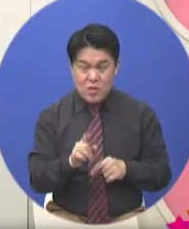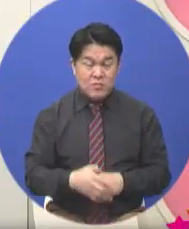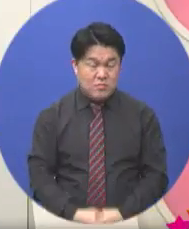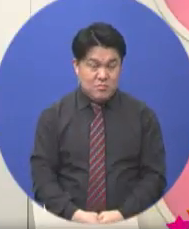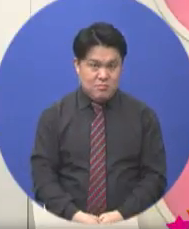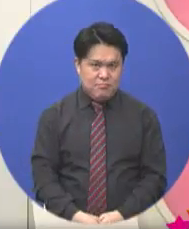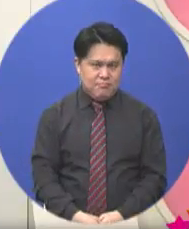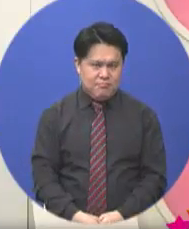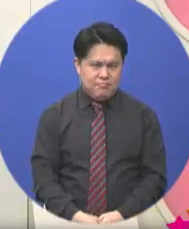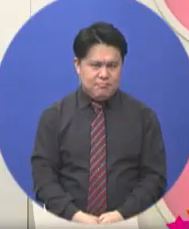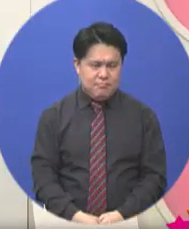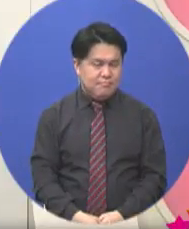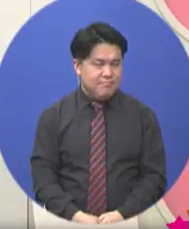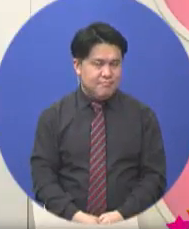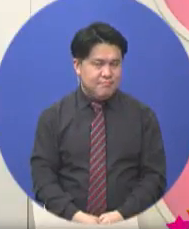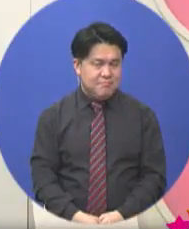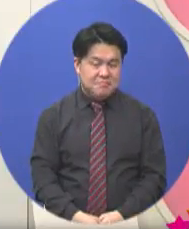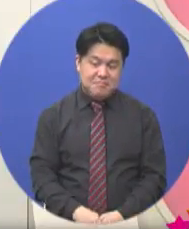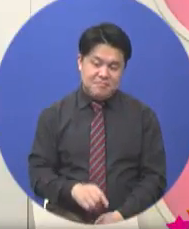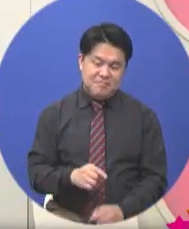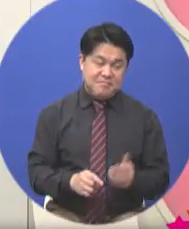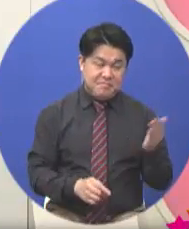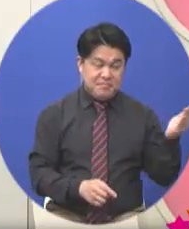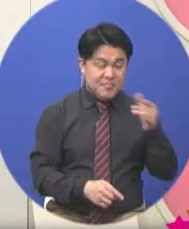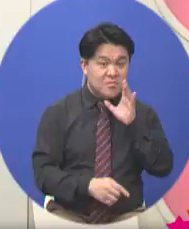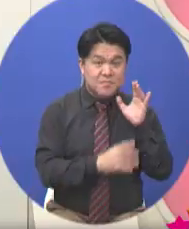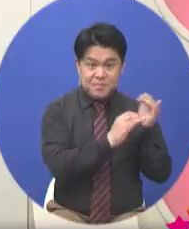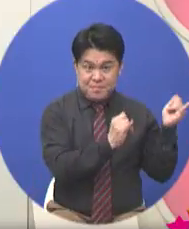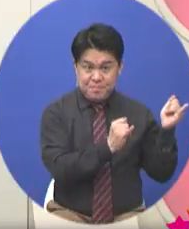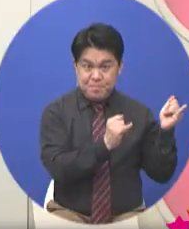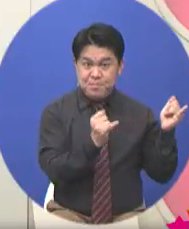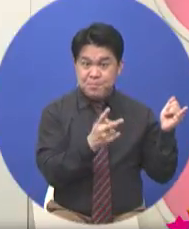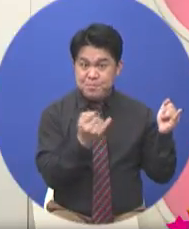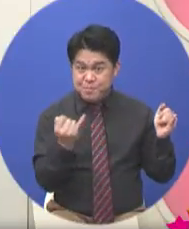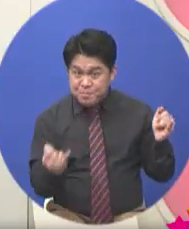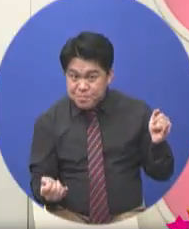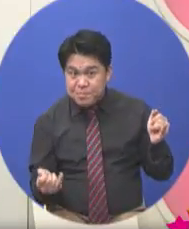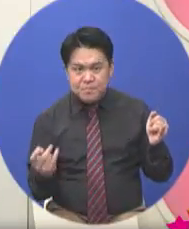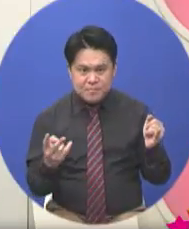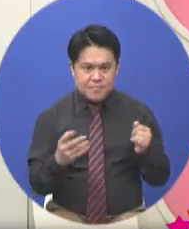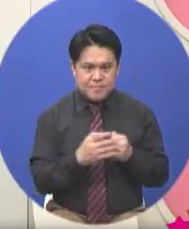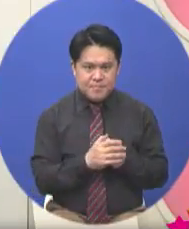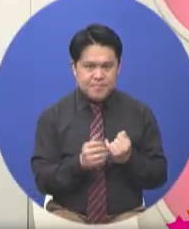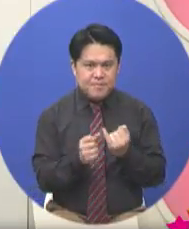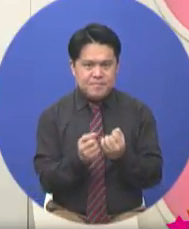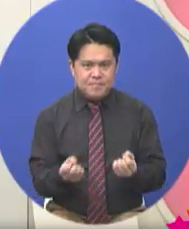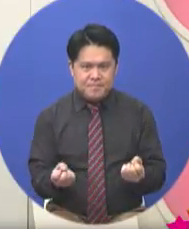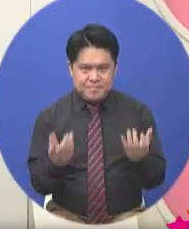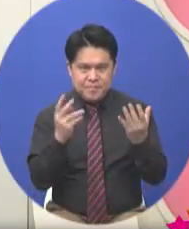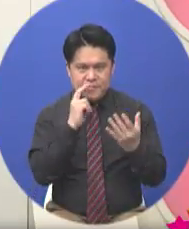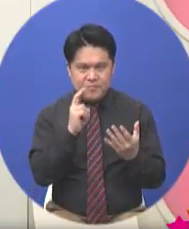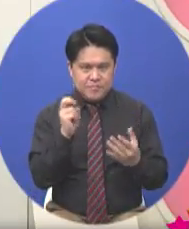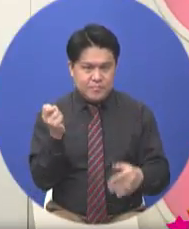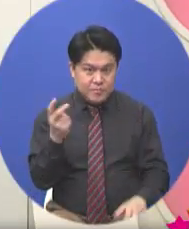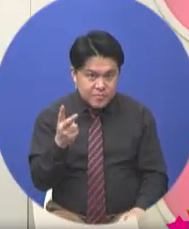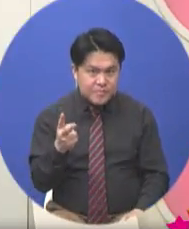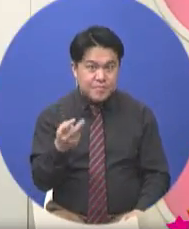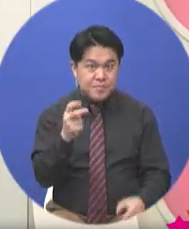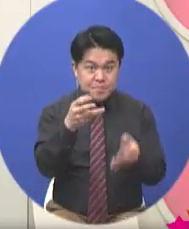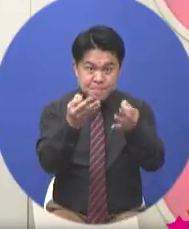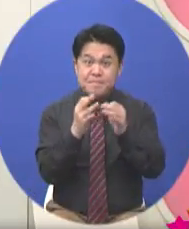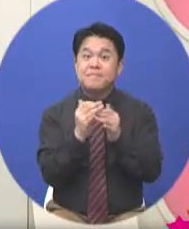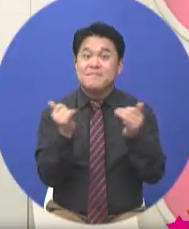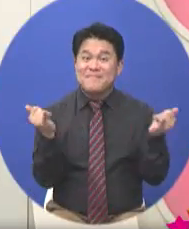것도요. 정말 예. 그 옆에 계신 어르신 또 동생들의 결혼 축하송으로 또